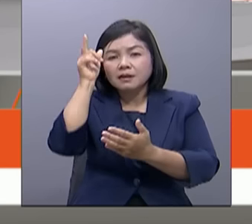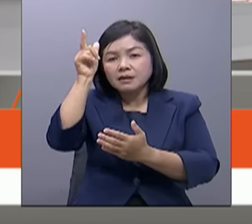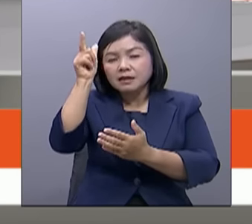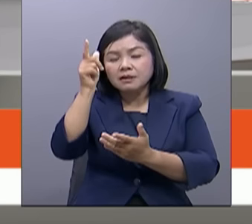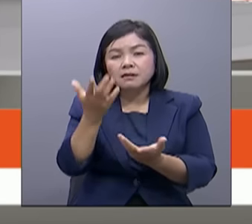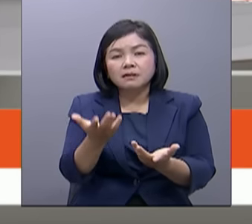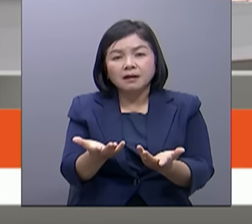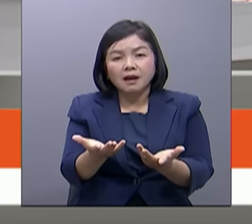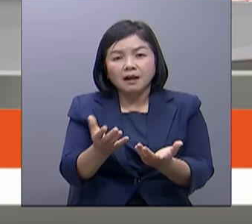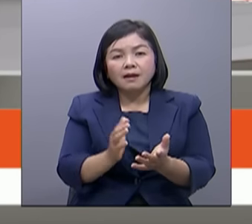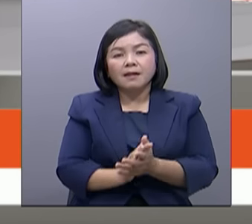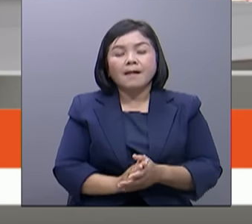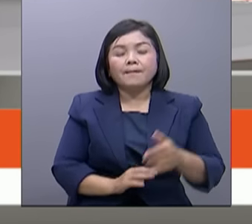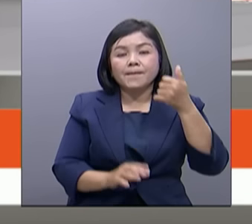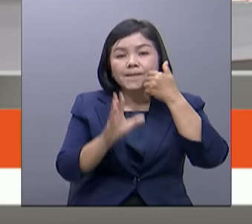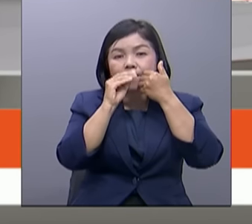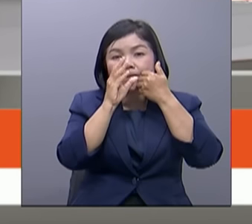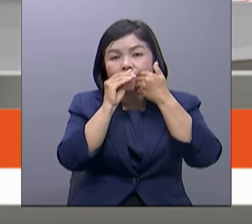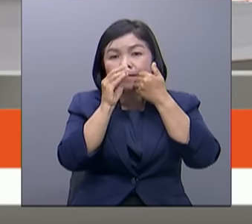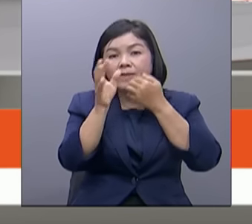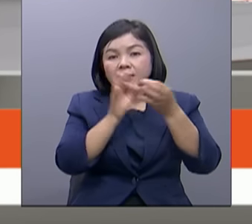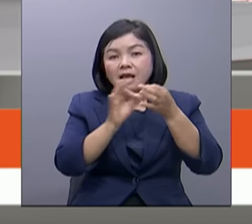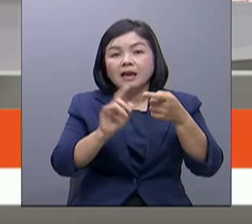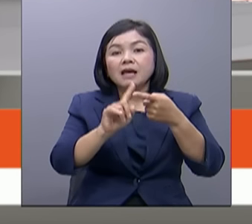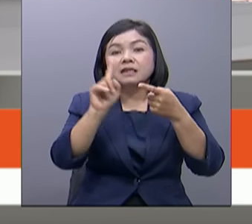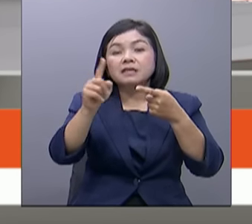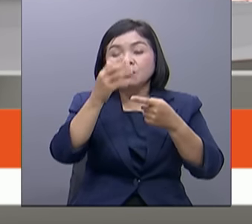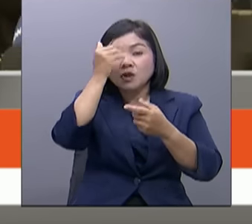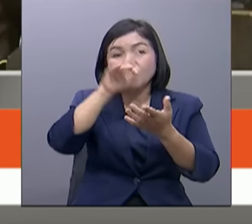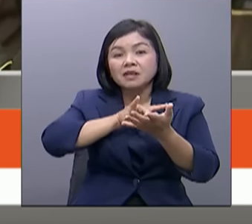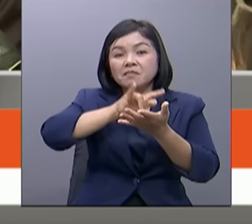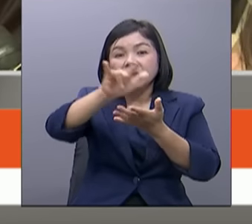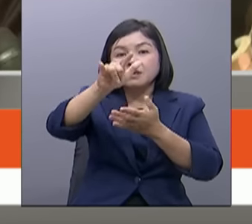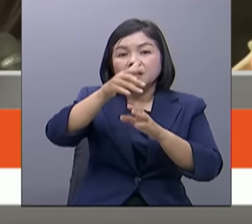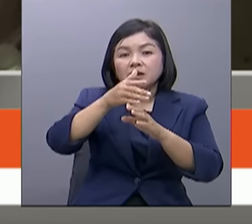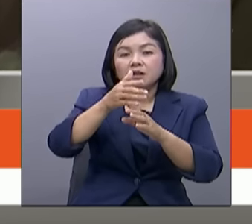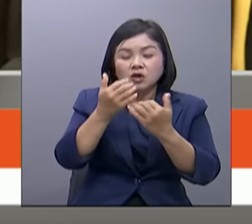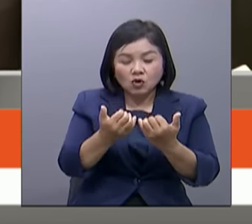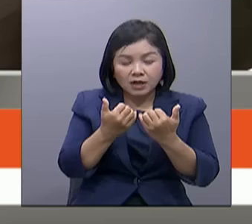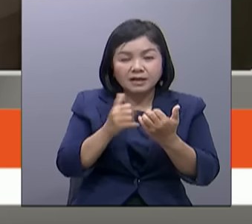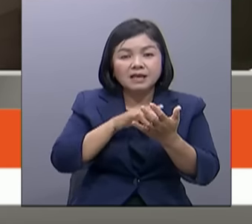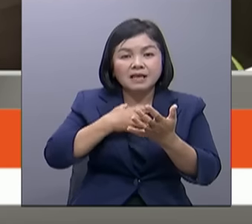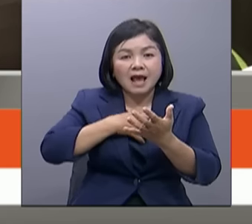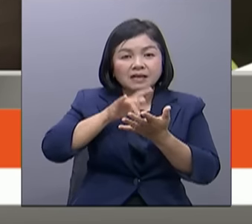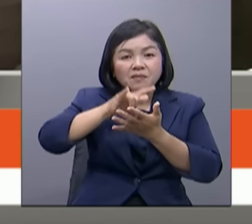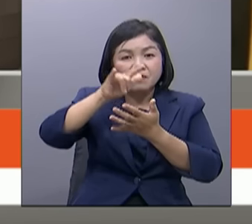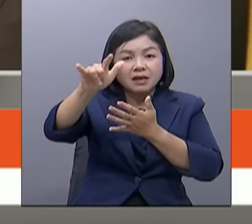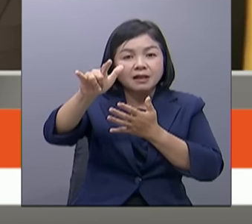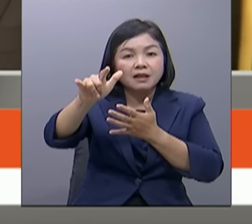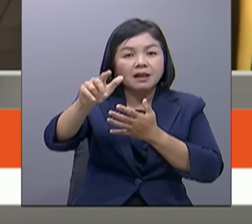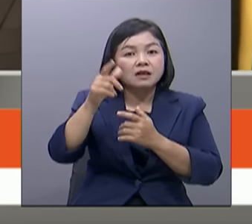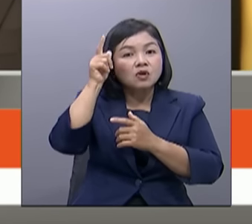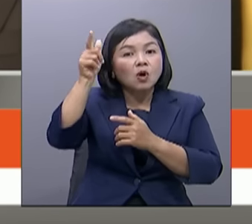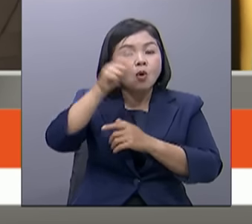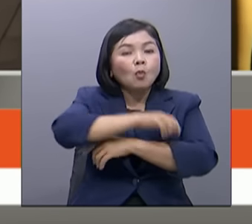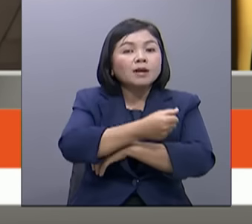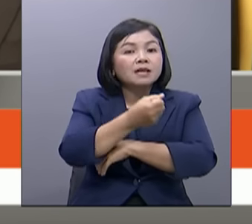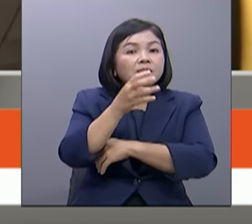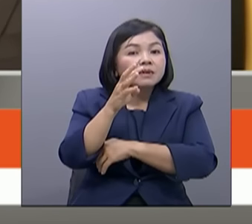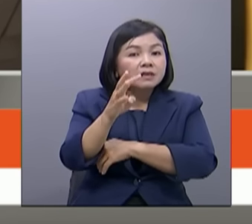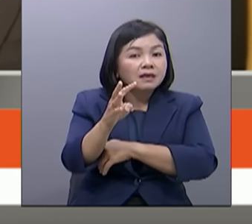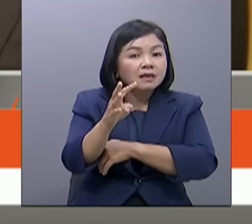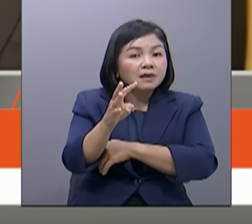ตอบสั้นๆง่ายๆเลยนะครับหนึ่งที่เดินทางในช่วงนี้ก็แปลว่านายใหญ่มั่นใจว่าวันที่14เนี่ยไม่มีอะไร